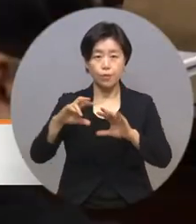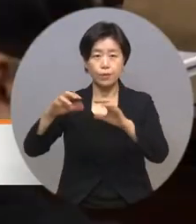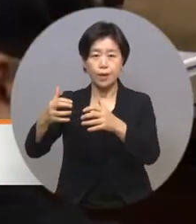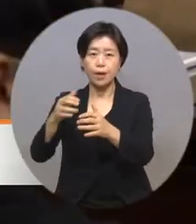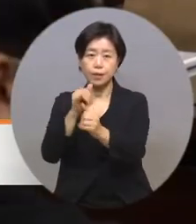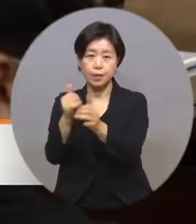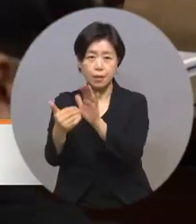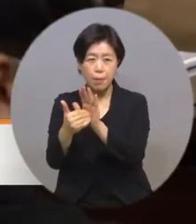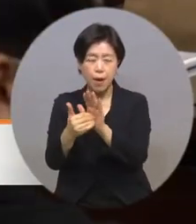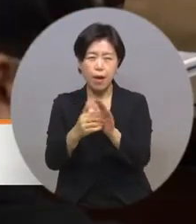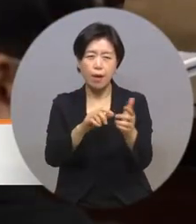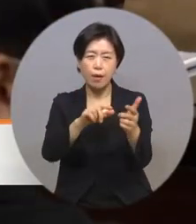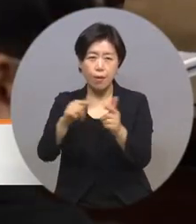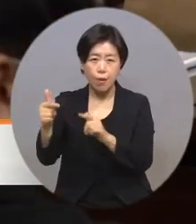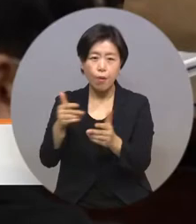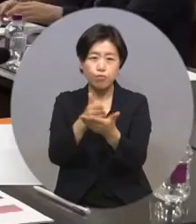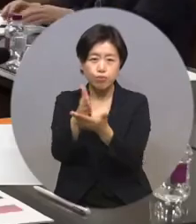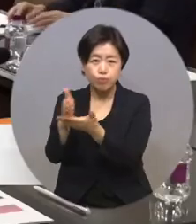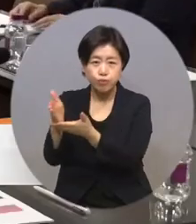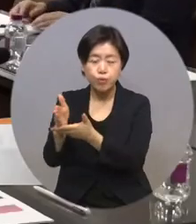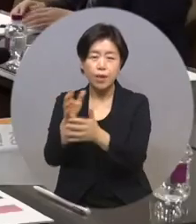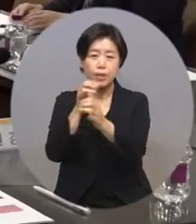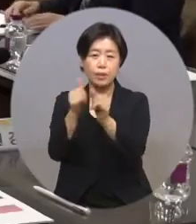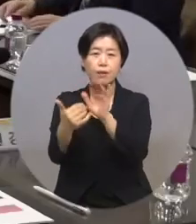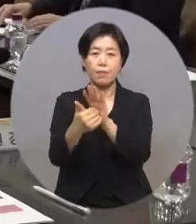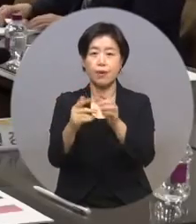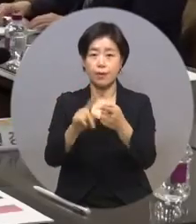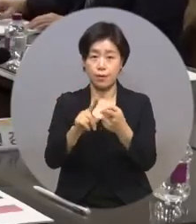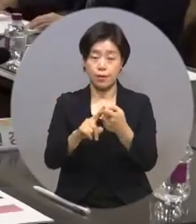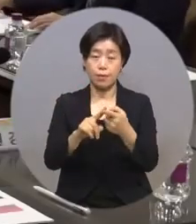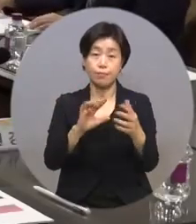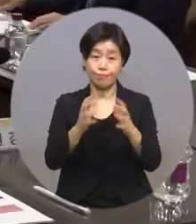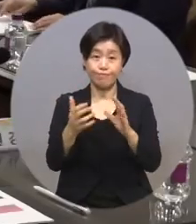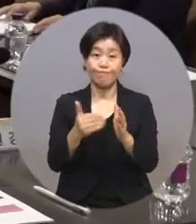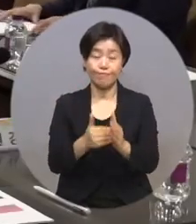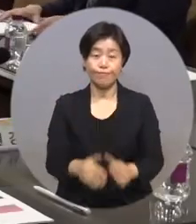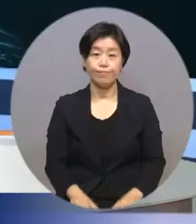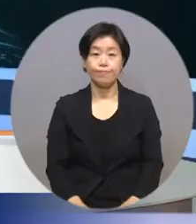등 여러 분야의 자살예방사업에 대해서 논의했습니다.